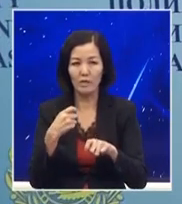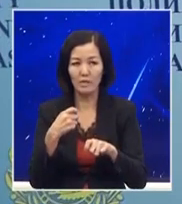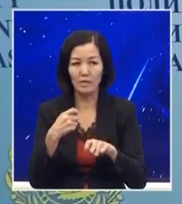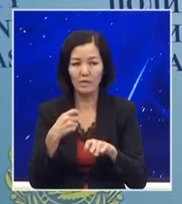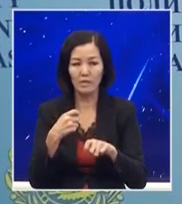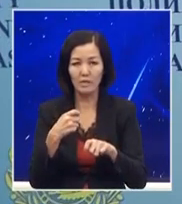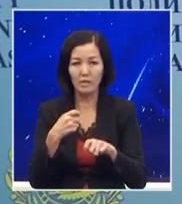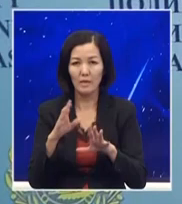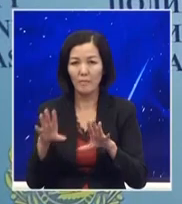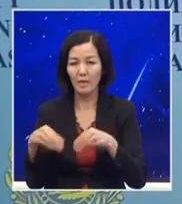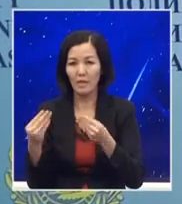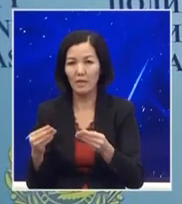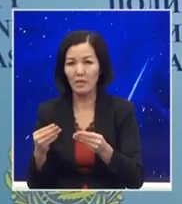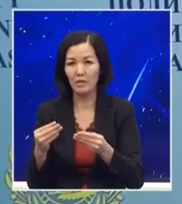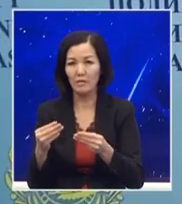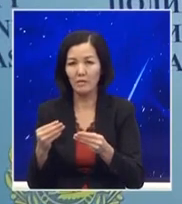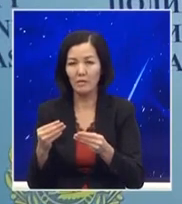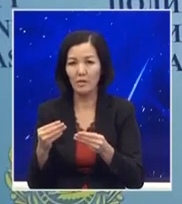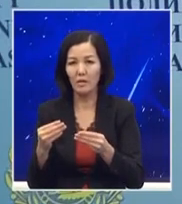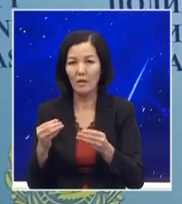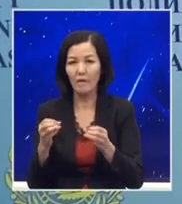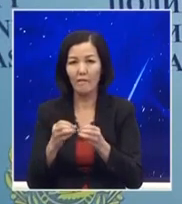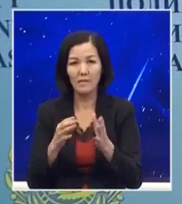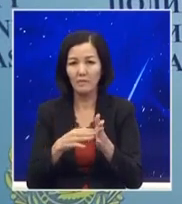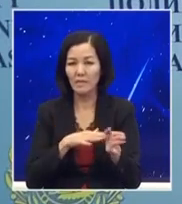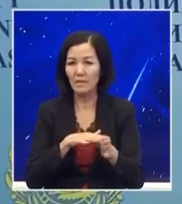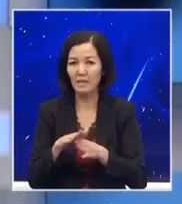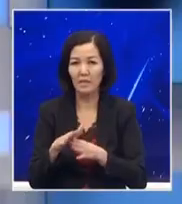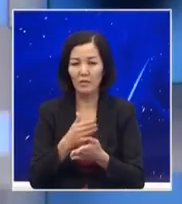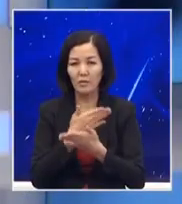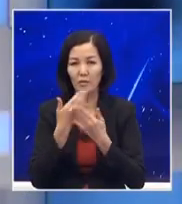управления транспортным средством лицу, не имеющему права управления.